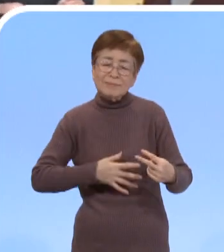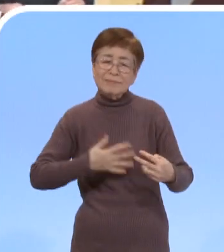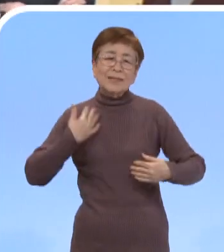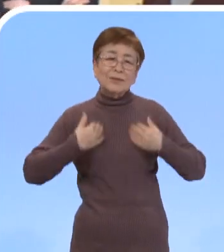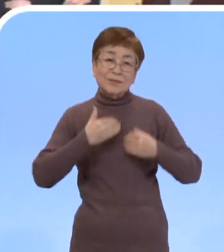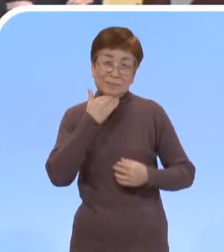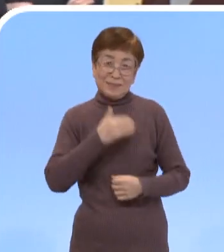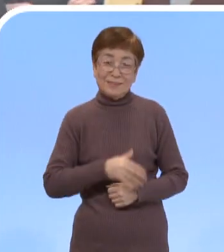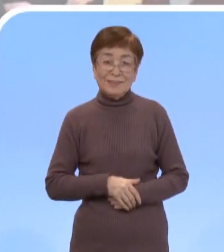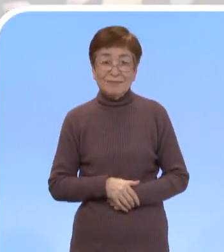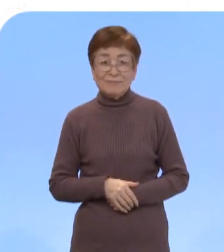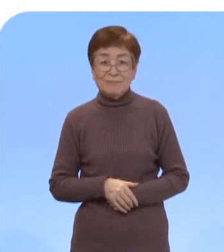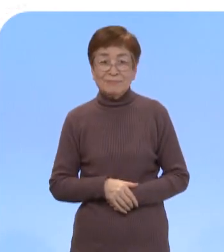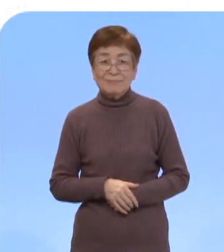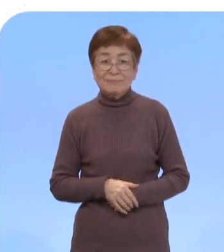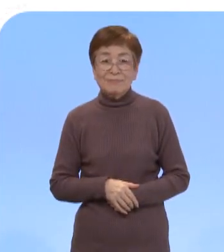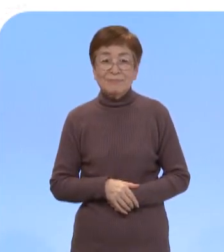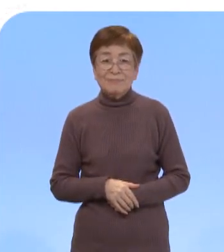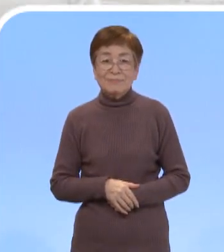です。